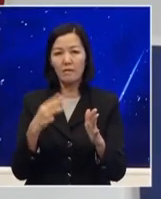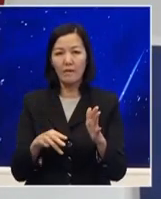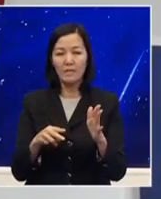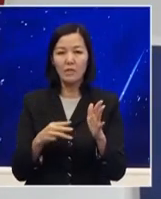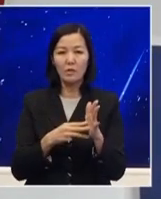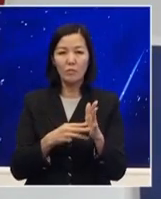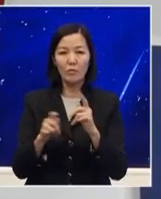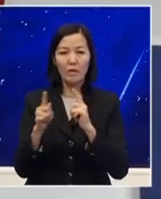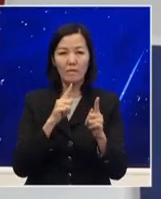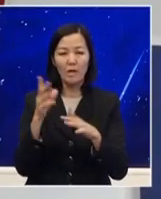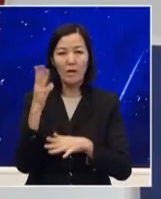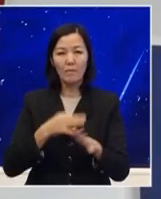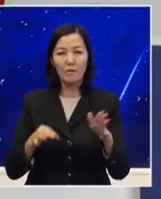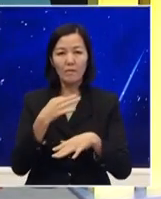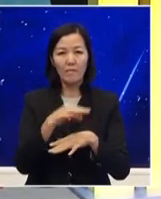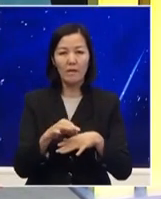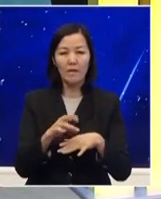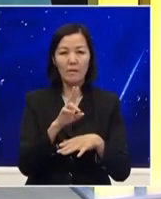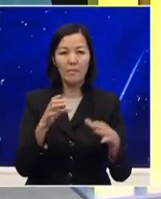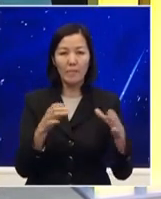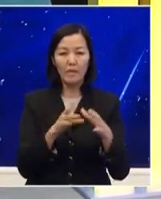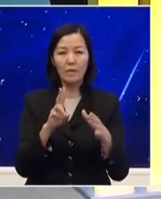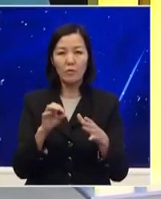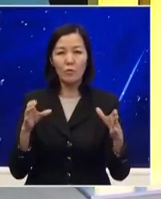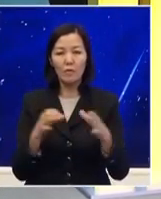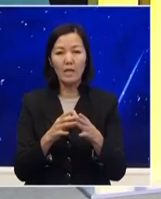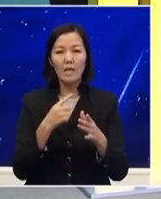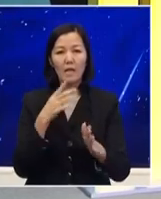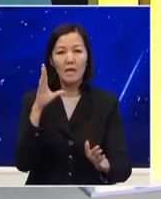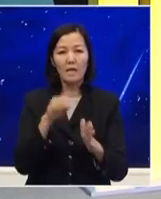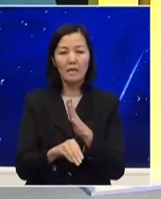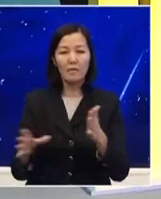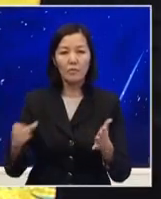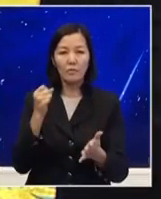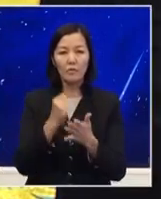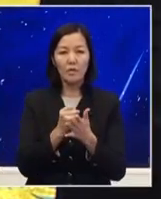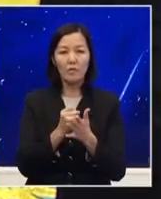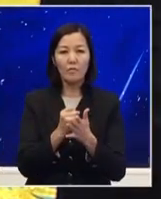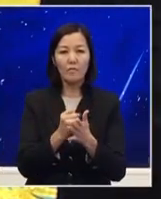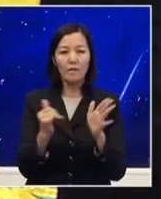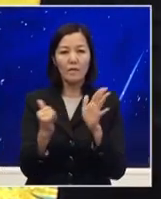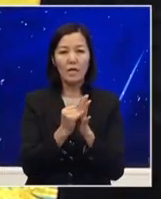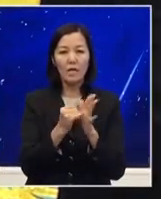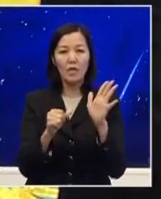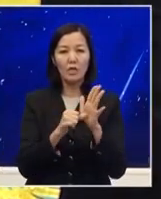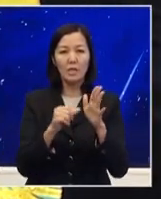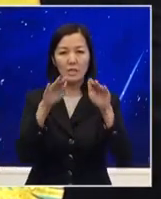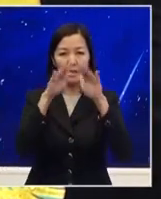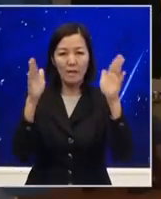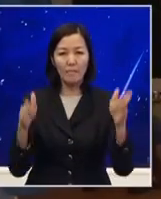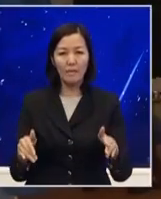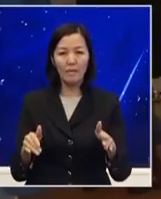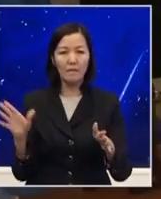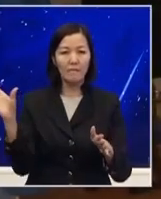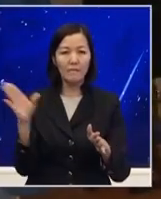конференцию Алматинского областного филиала партии «Нур-Отан». Для голосования за кандидатов установлены 6 кабинок. Соблюдались все